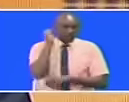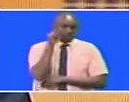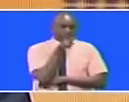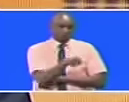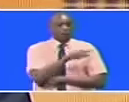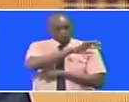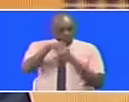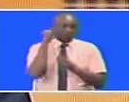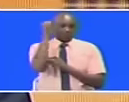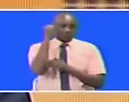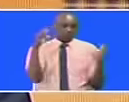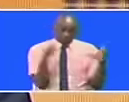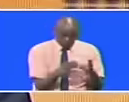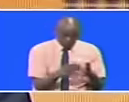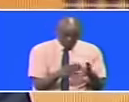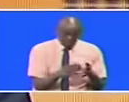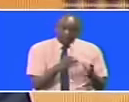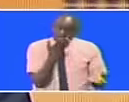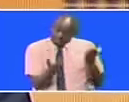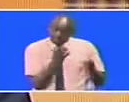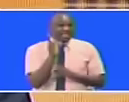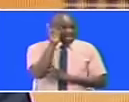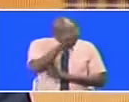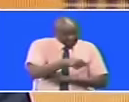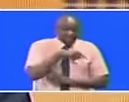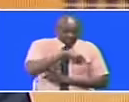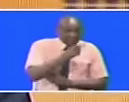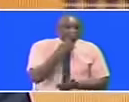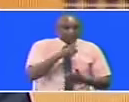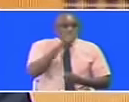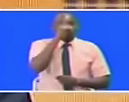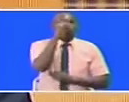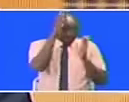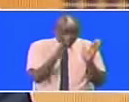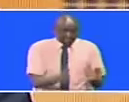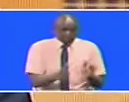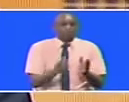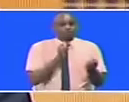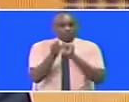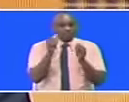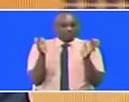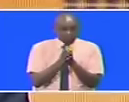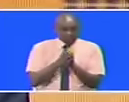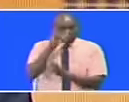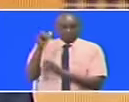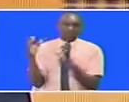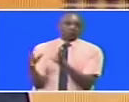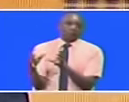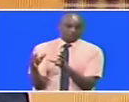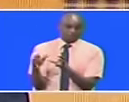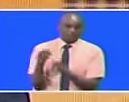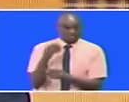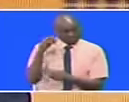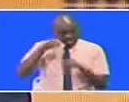ya vigogo upinzani kabla ya vigogo hao kutangaza atakayepeperusha bendera ya upinzani kwenye uchaguzi mkuu wa mwaka